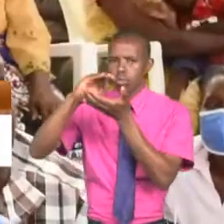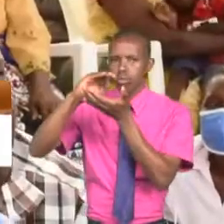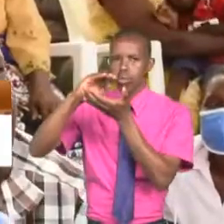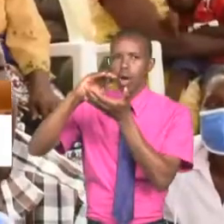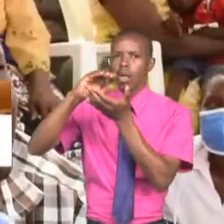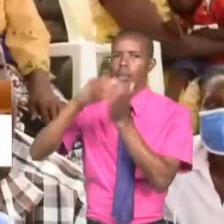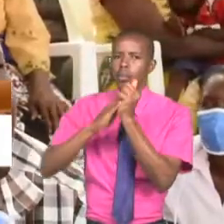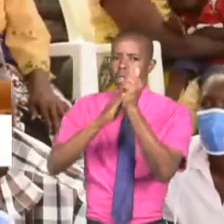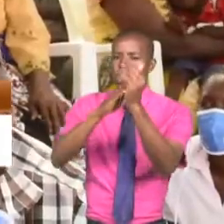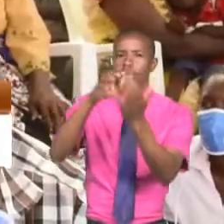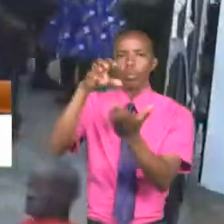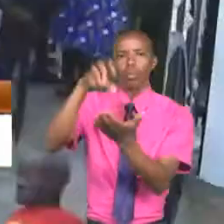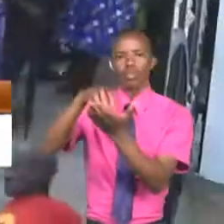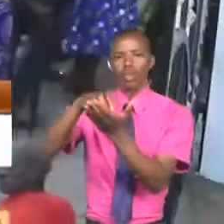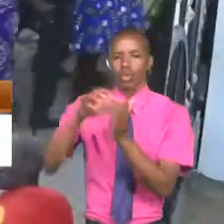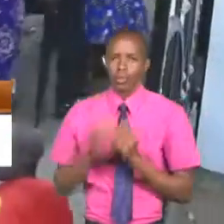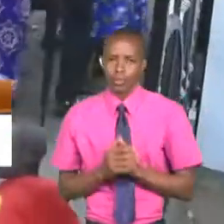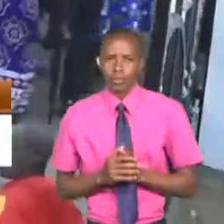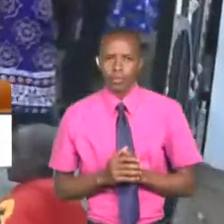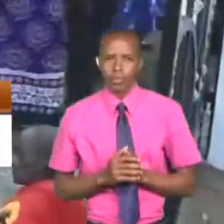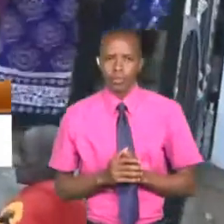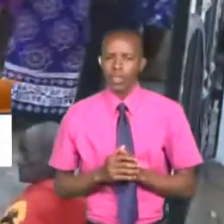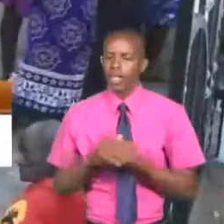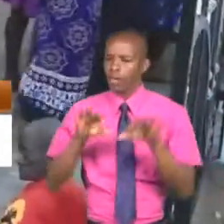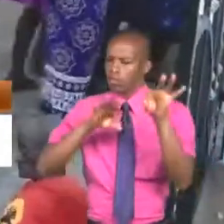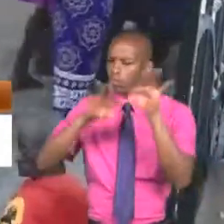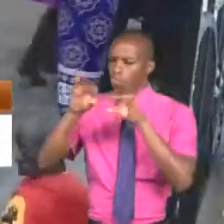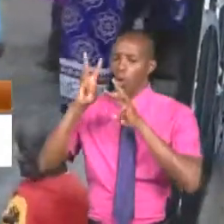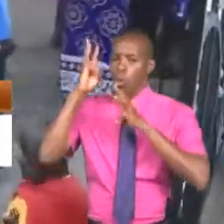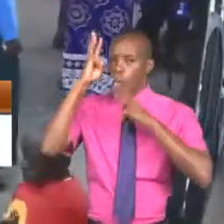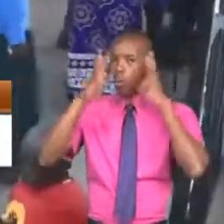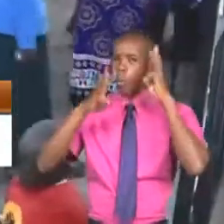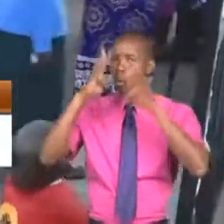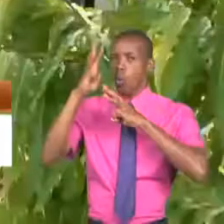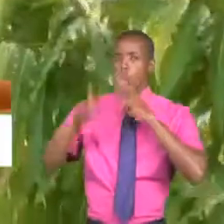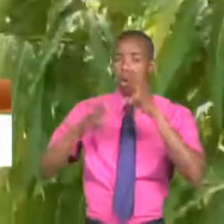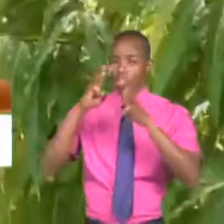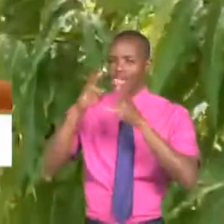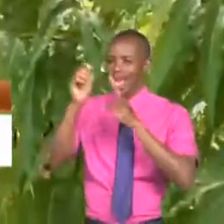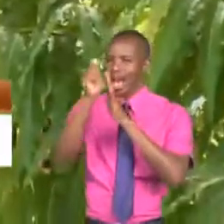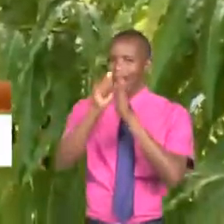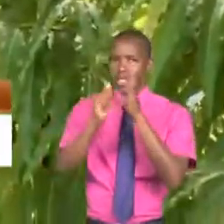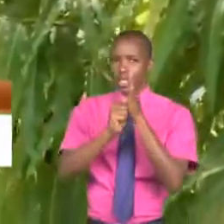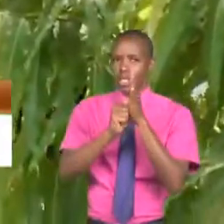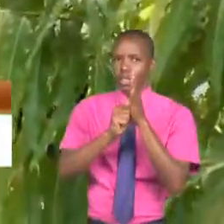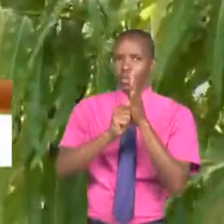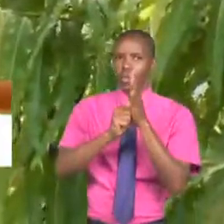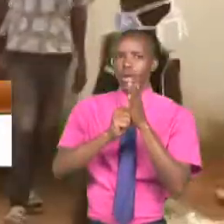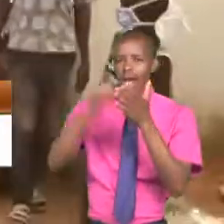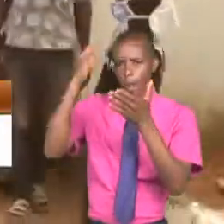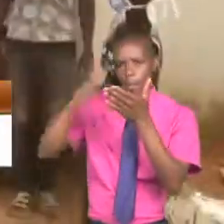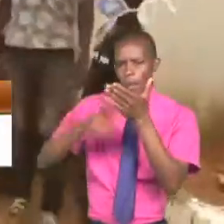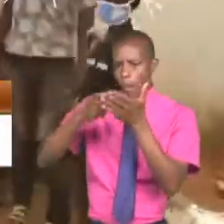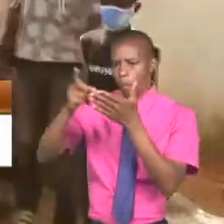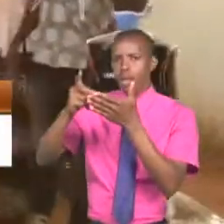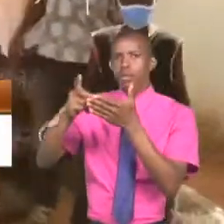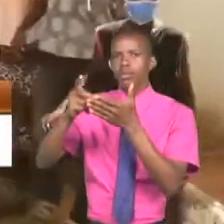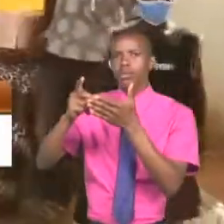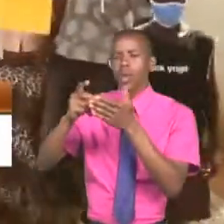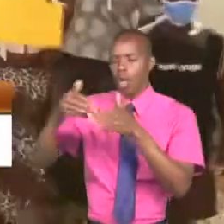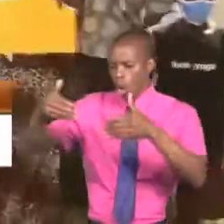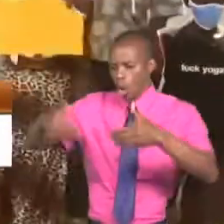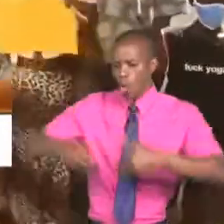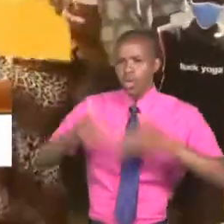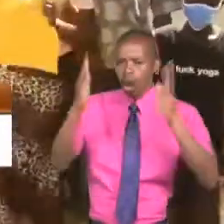za uongozi. Alieleza wasiwasi wake kuwa mswada wa unafuu wa kodi ya miaka 7 kwa vijana